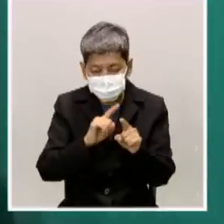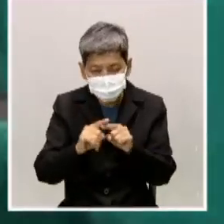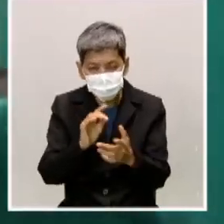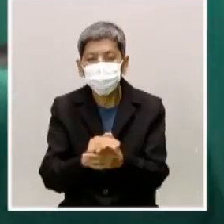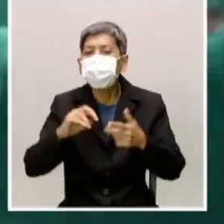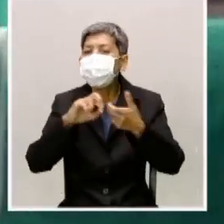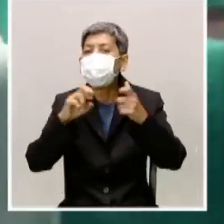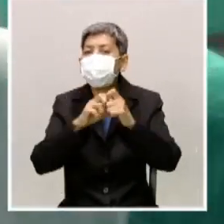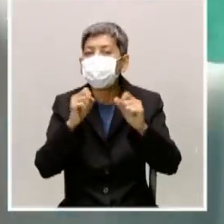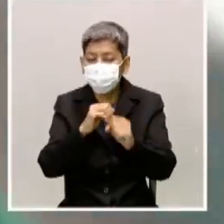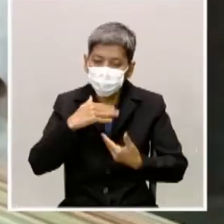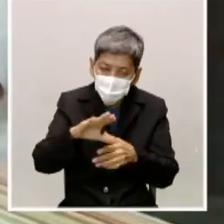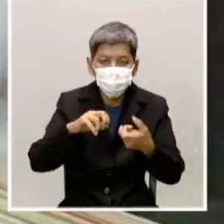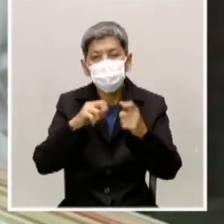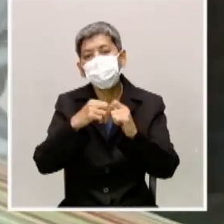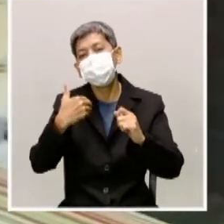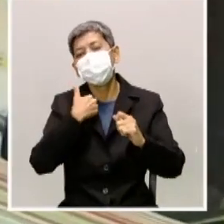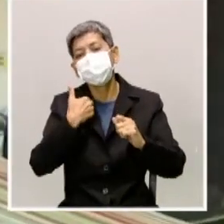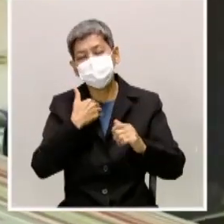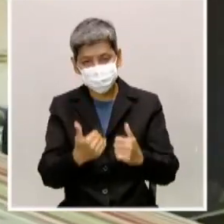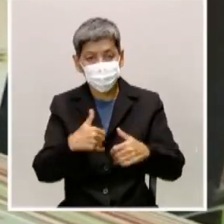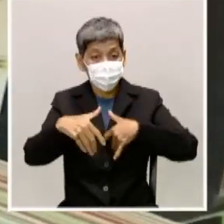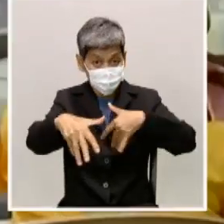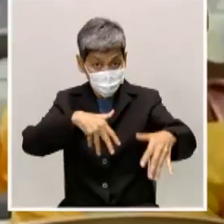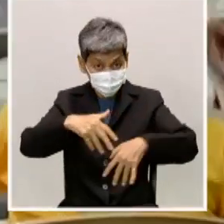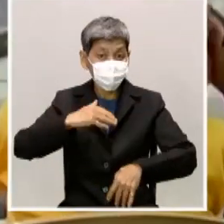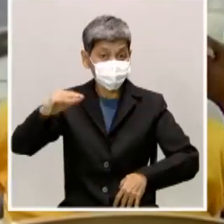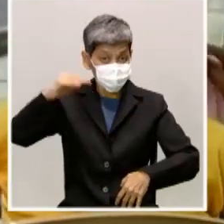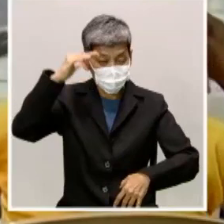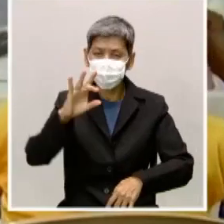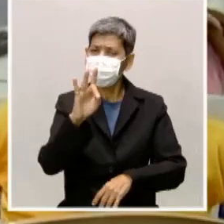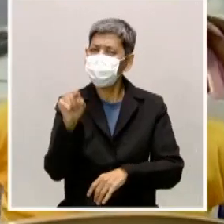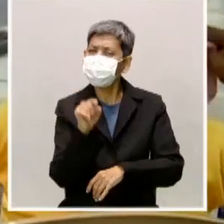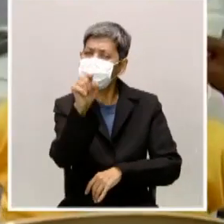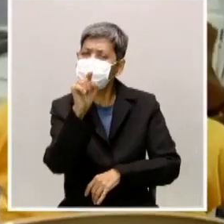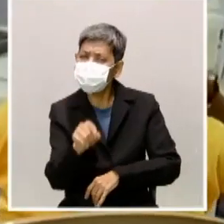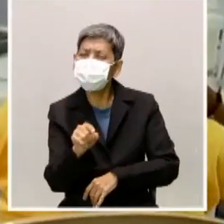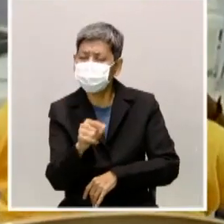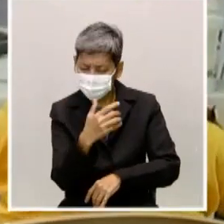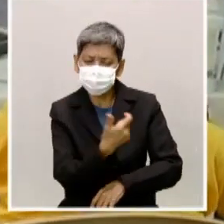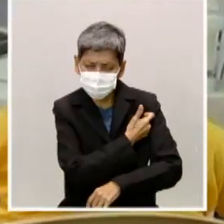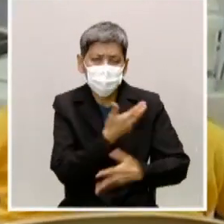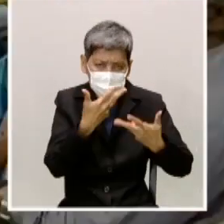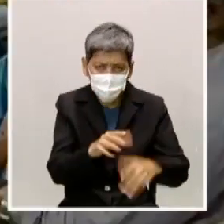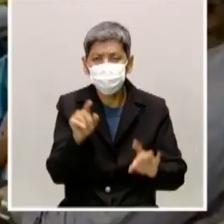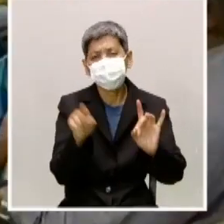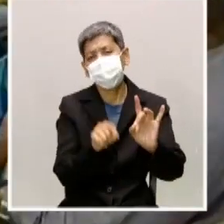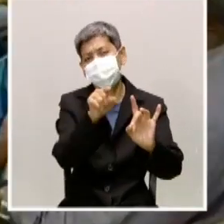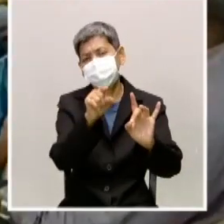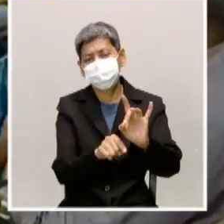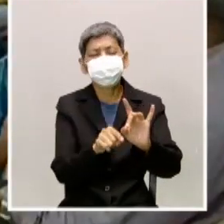างๆอุปสรรคด้านการขนส่งด้วยนะคะขณะนี้มีประชากรผู้ใหญ่เพียง 8% จากเป้าหมายทั้งหมดที่ได้รับวัคซีนครบถ้วนเท่